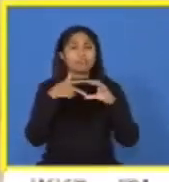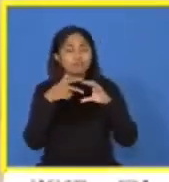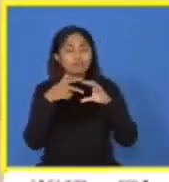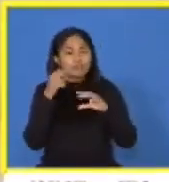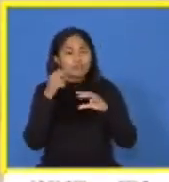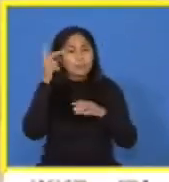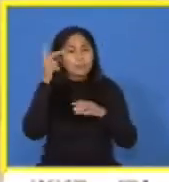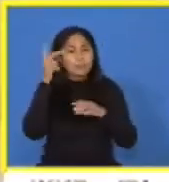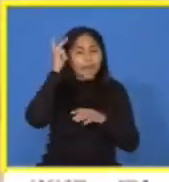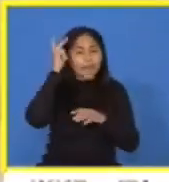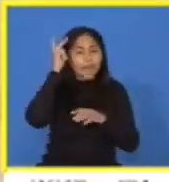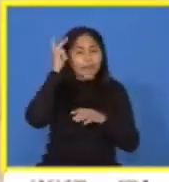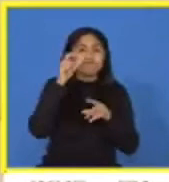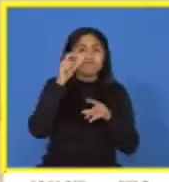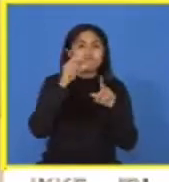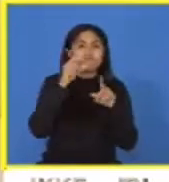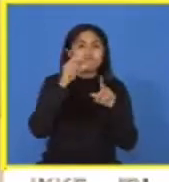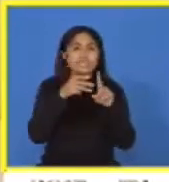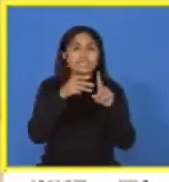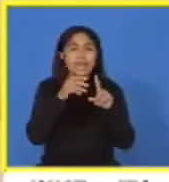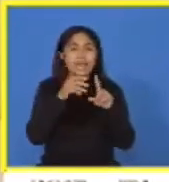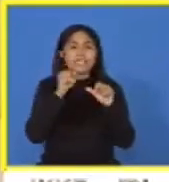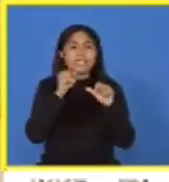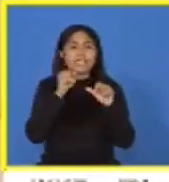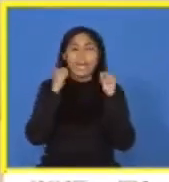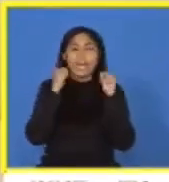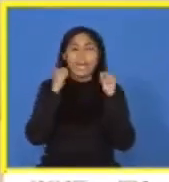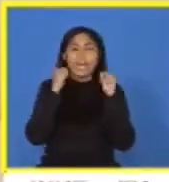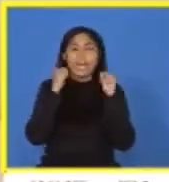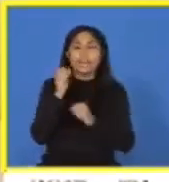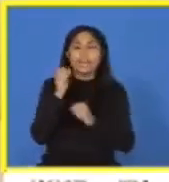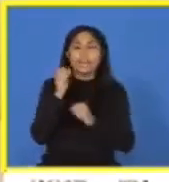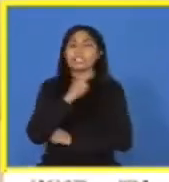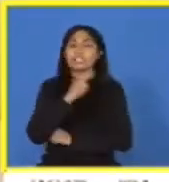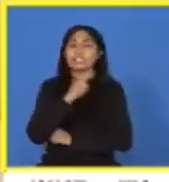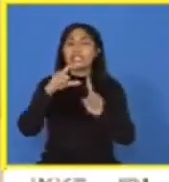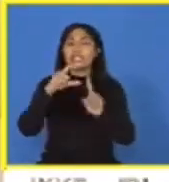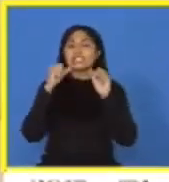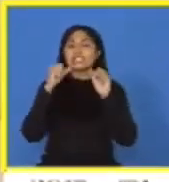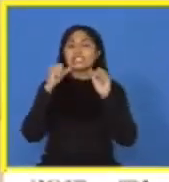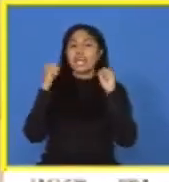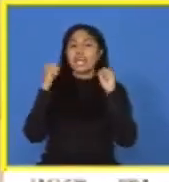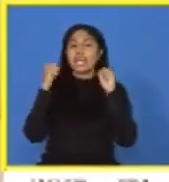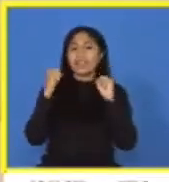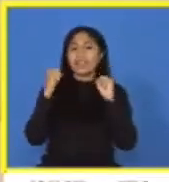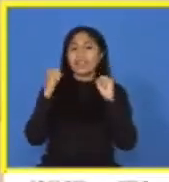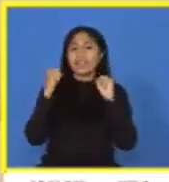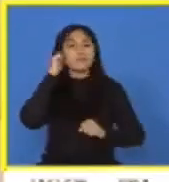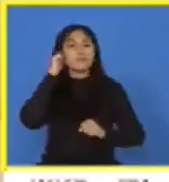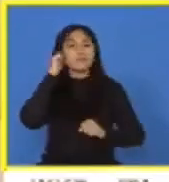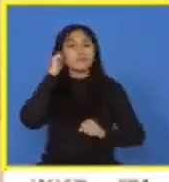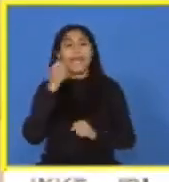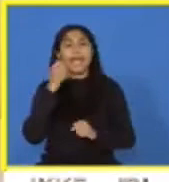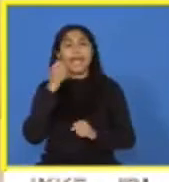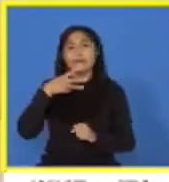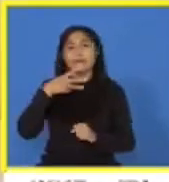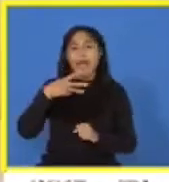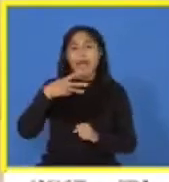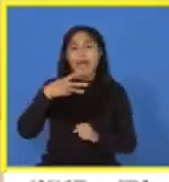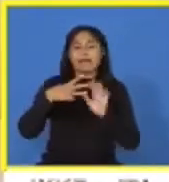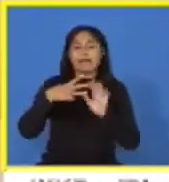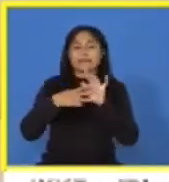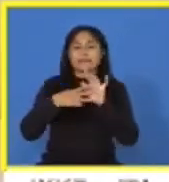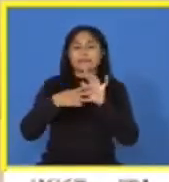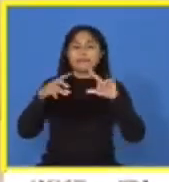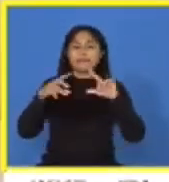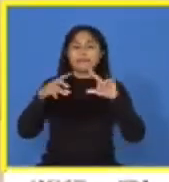Kepala Bidang Pelayanan Kesehatan dari Dinas Kesehatan Provinsi Nusa Tenggara Timur, Ibu Emma Simanjuntak. Halo Ibu Emma.